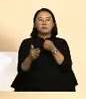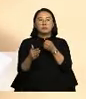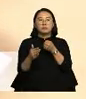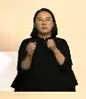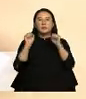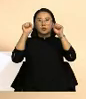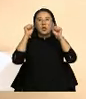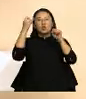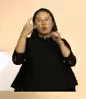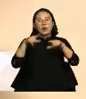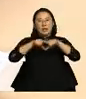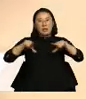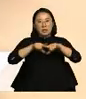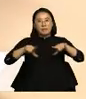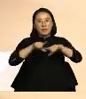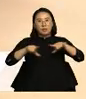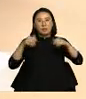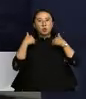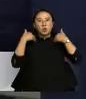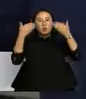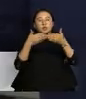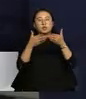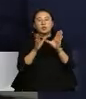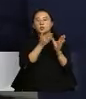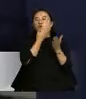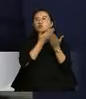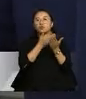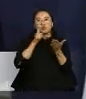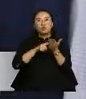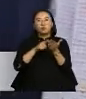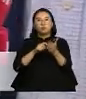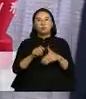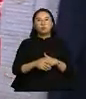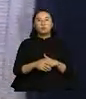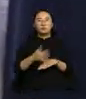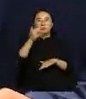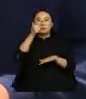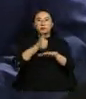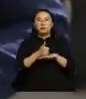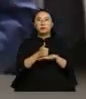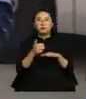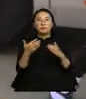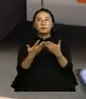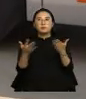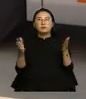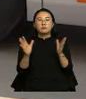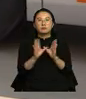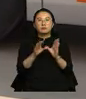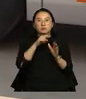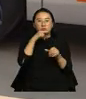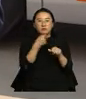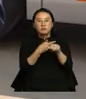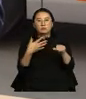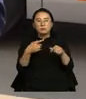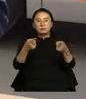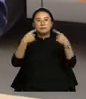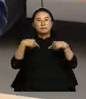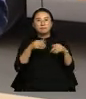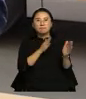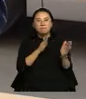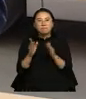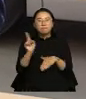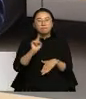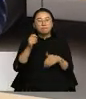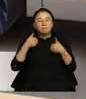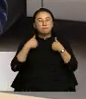체육회 같은 일반 단체 헌혈이 매우 중요하고 또 시급한 상황입니다. 네. 자, 끝으로 이 단체가 헌혈에 참여하기 위해서는 어떤 준비